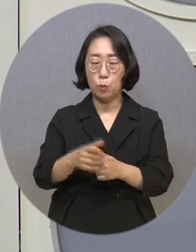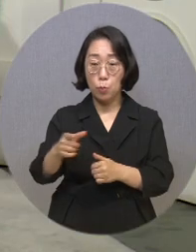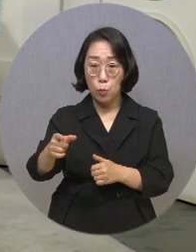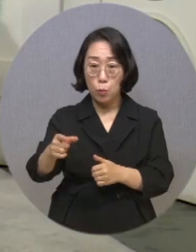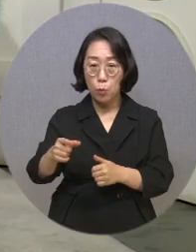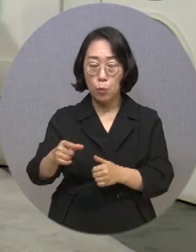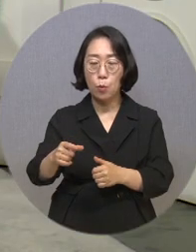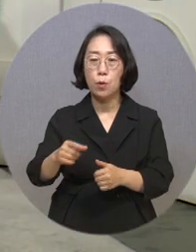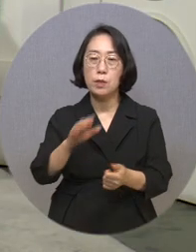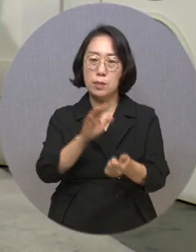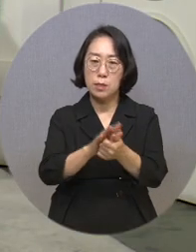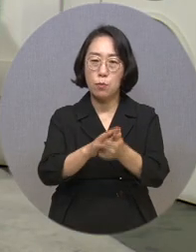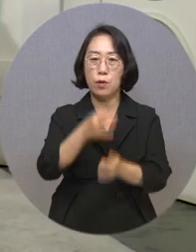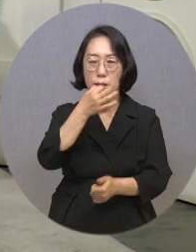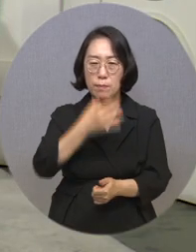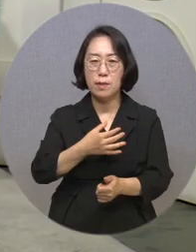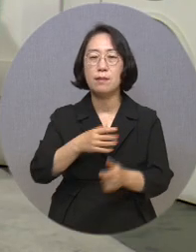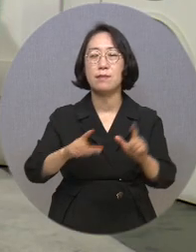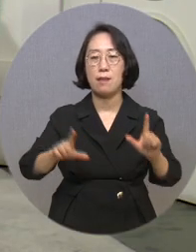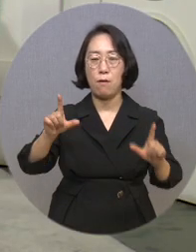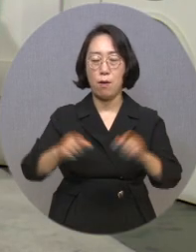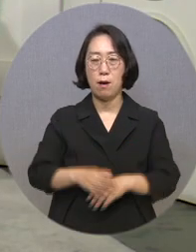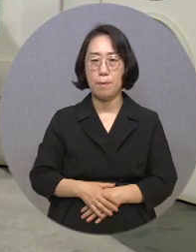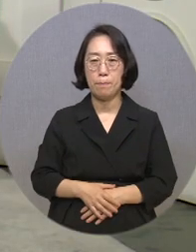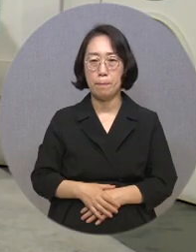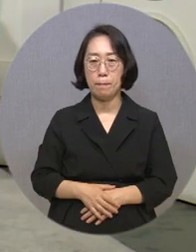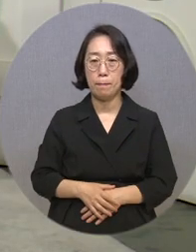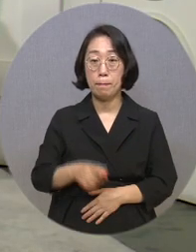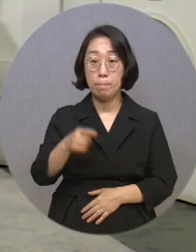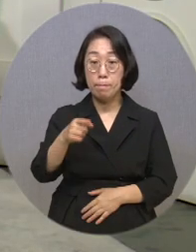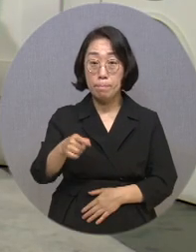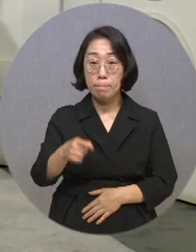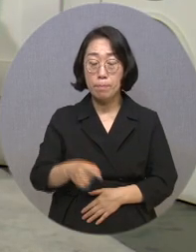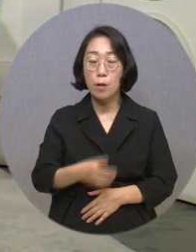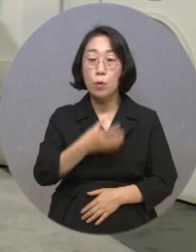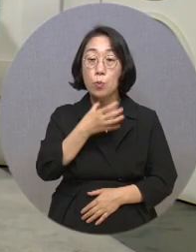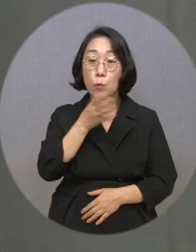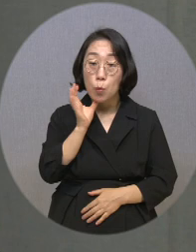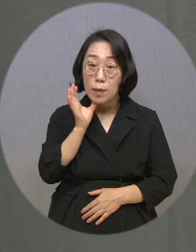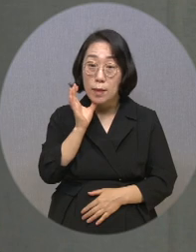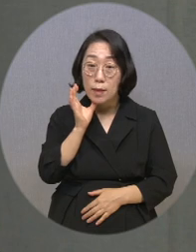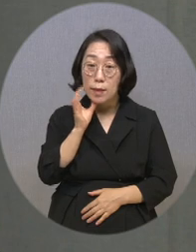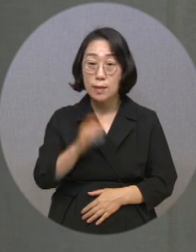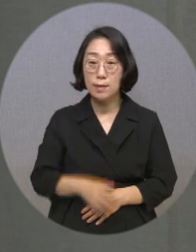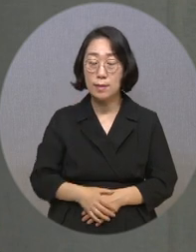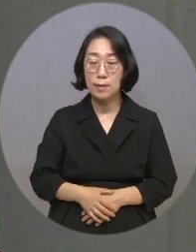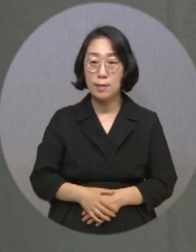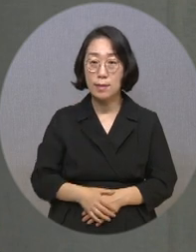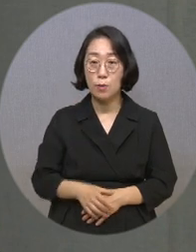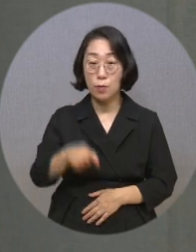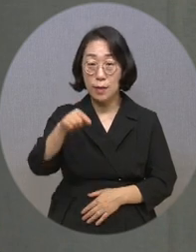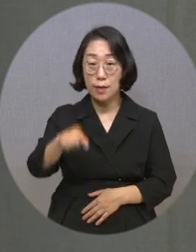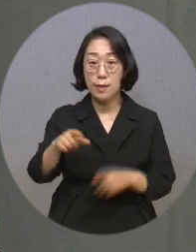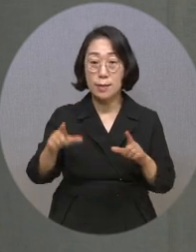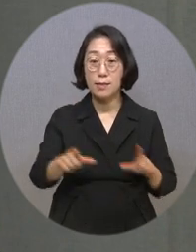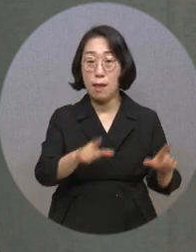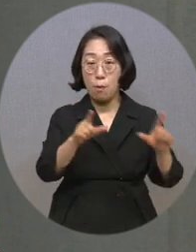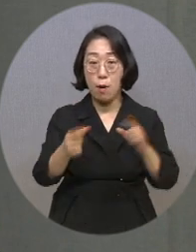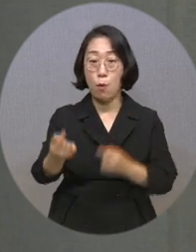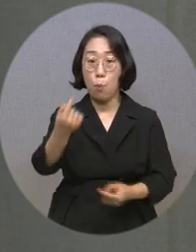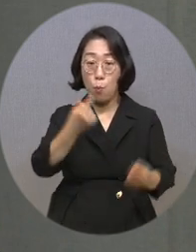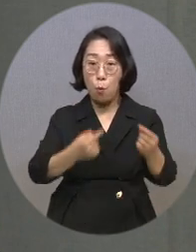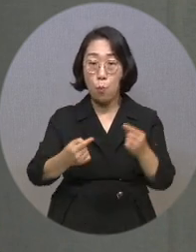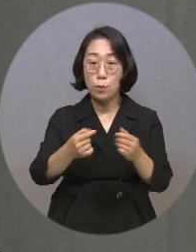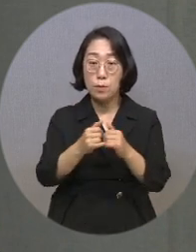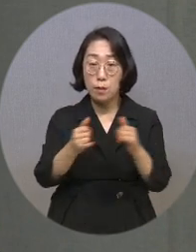그래서. 실버랜드에 입소하시는 노인들이 대개 제일 나이가